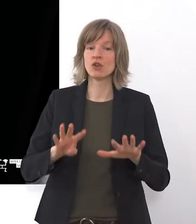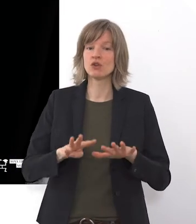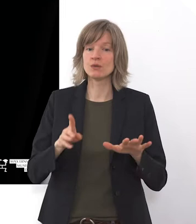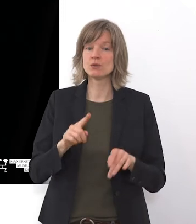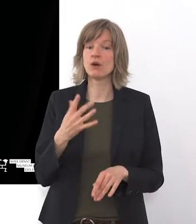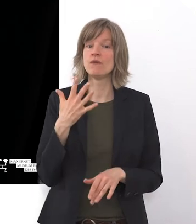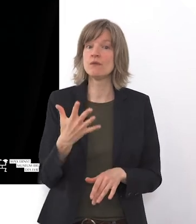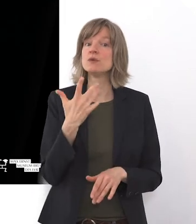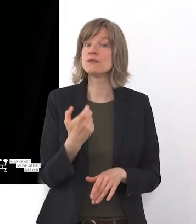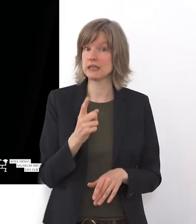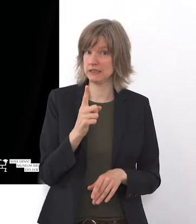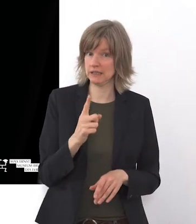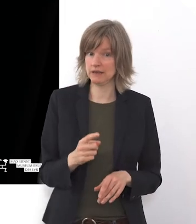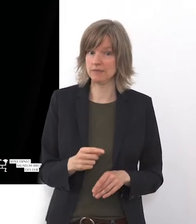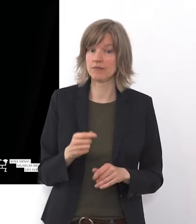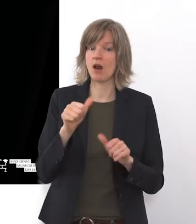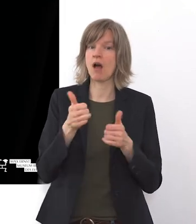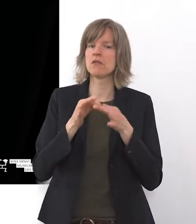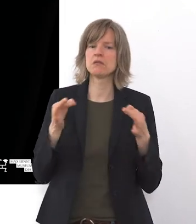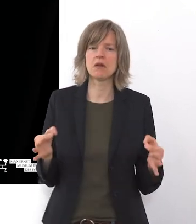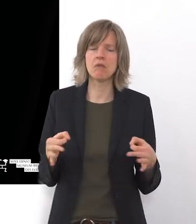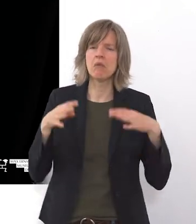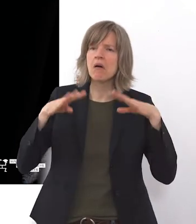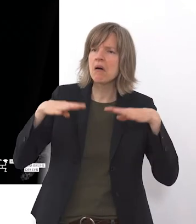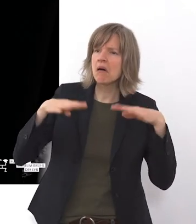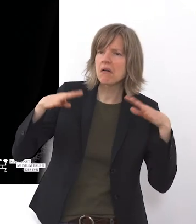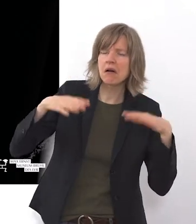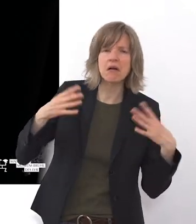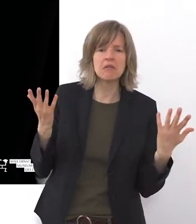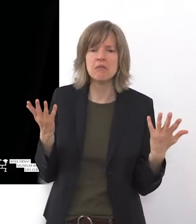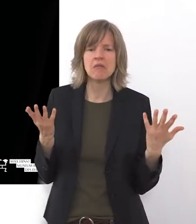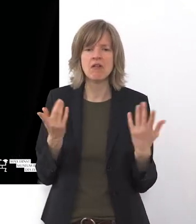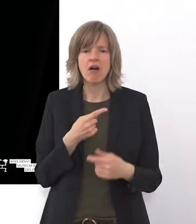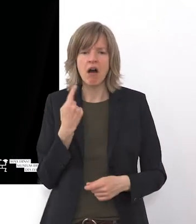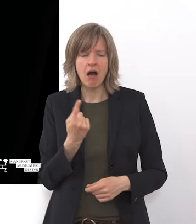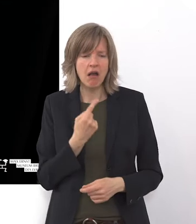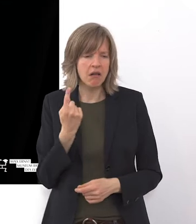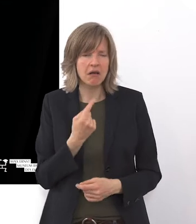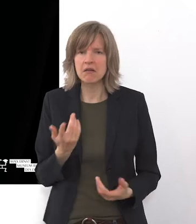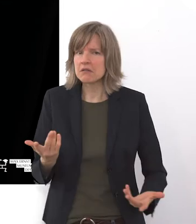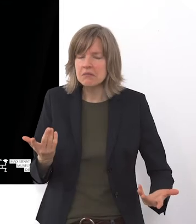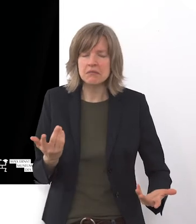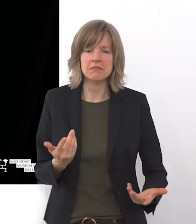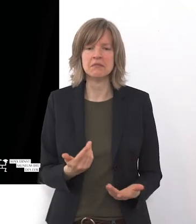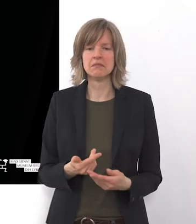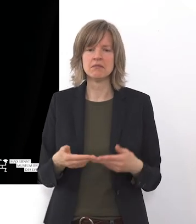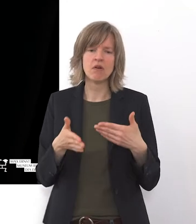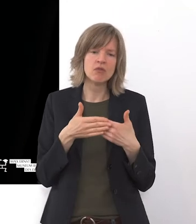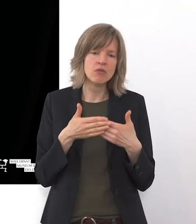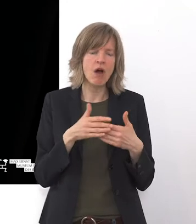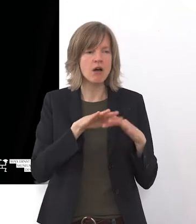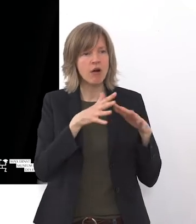1925, an einem Regentag, allein in einem kleinen Gasthof am Meeresstrand. Ich starre auf den